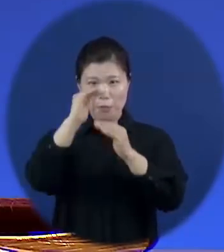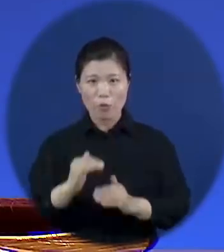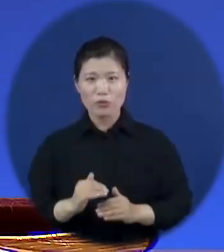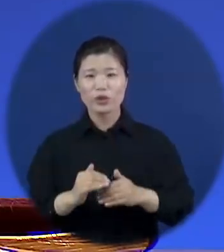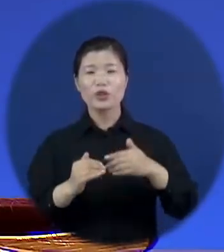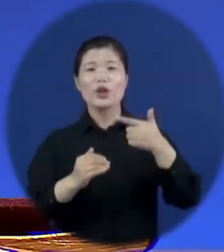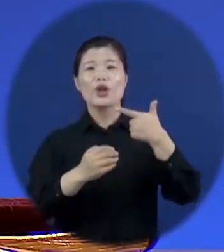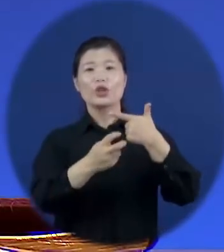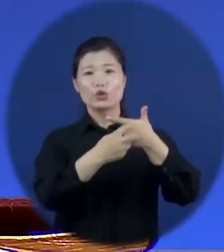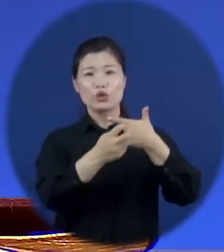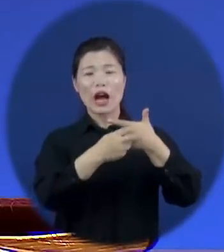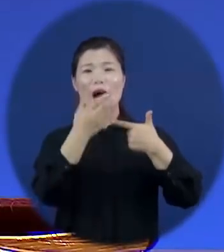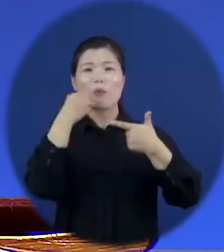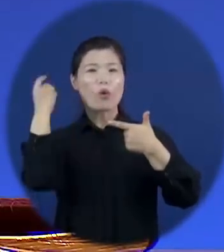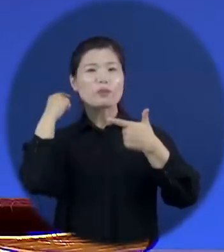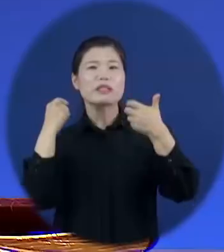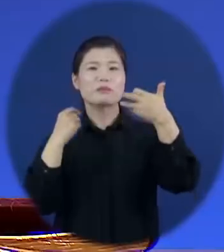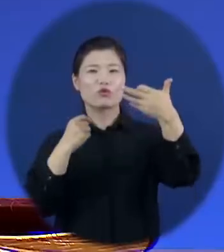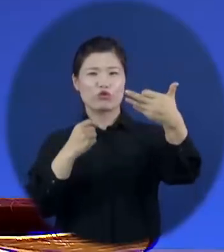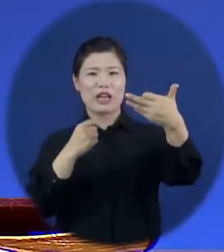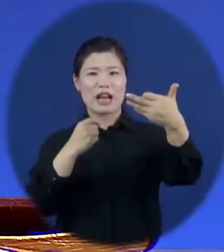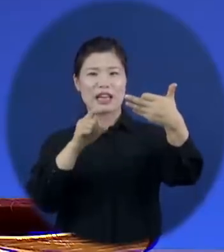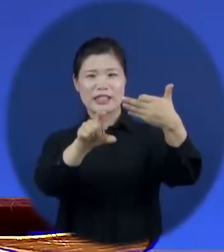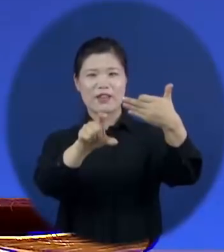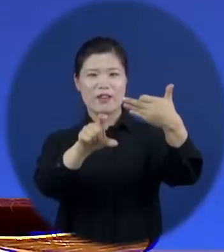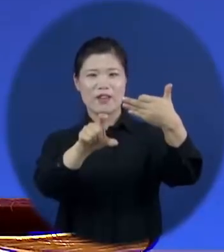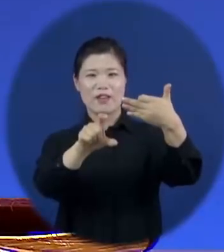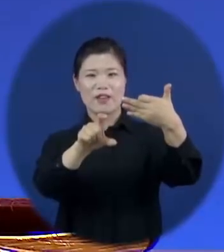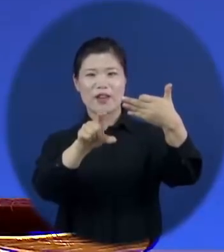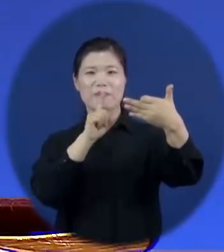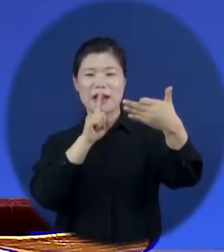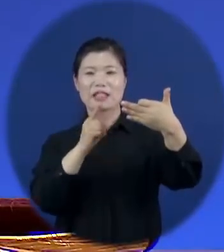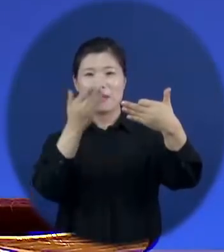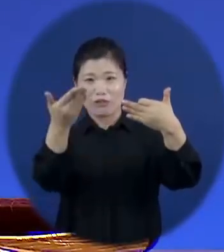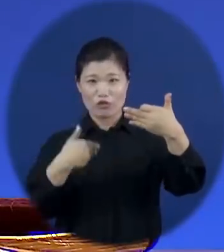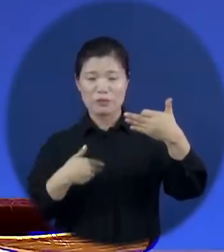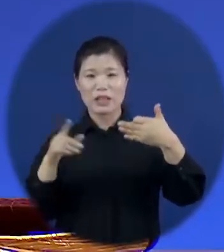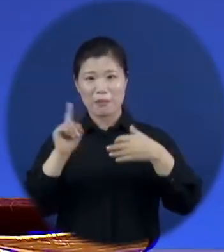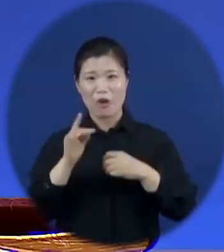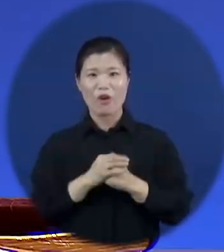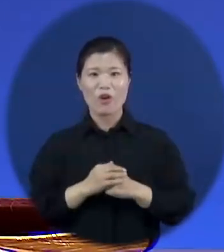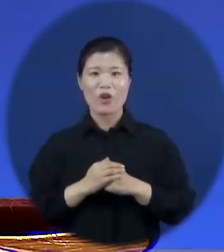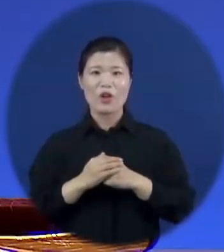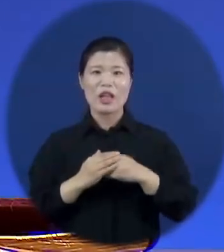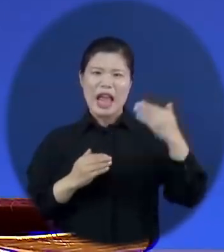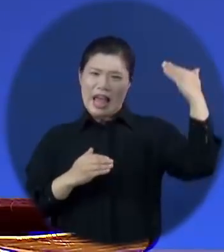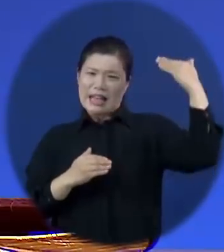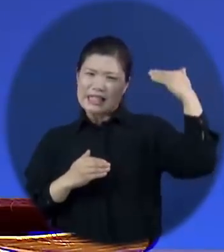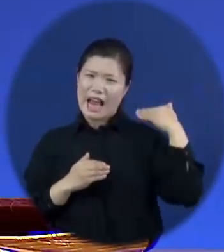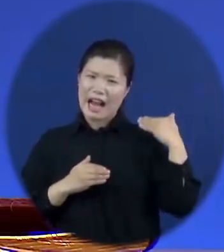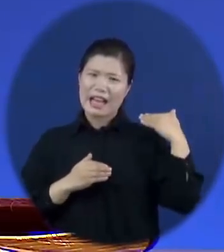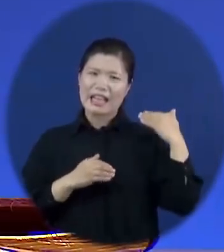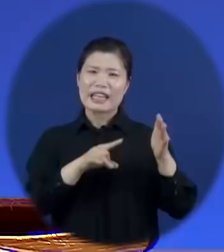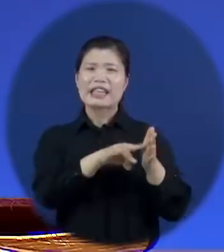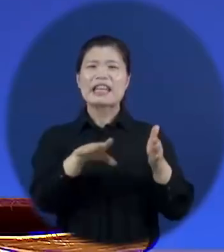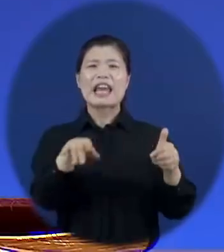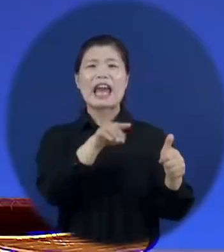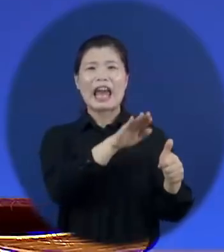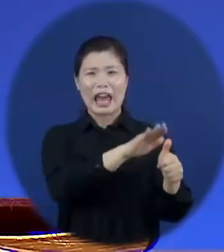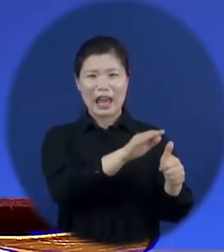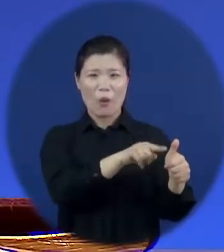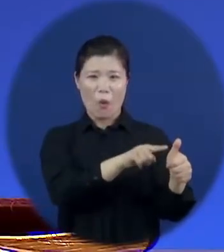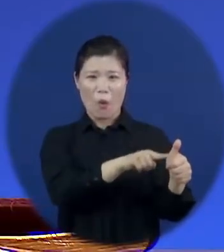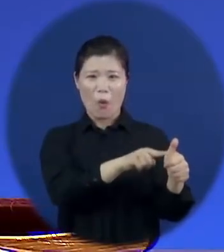본문 누가복음 19장에서 말씀하고 계십니다. 바로 삭개오